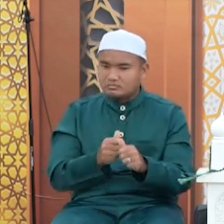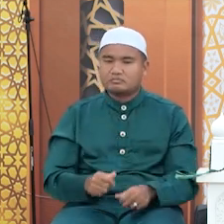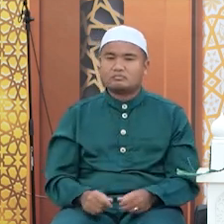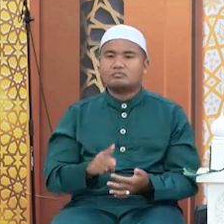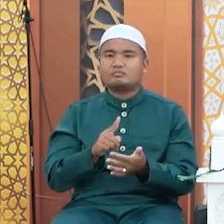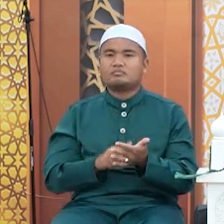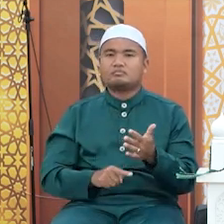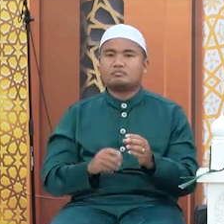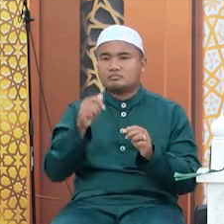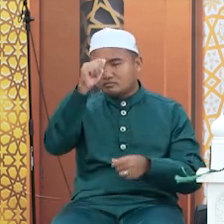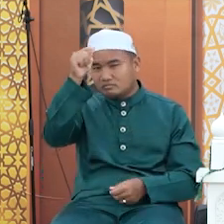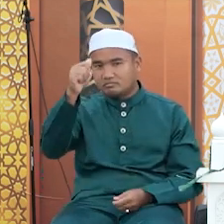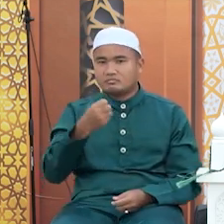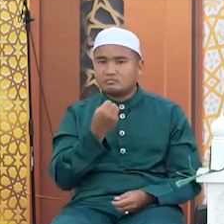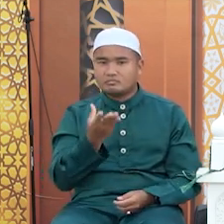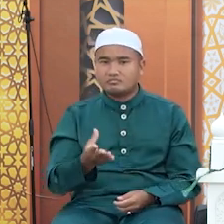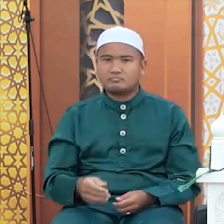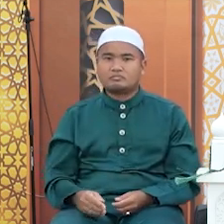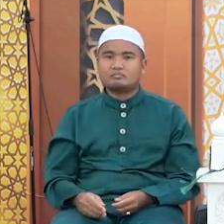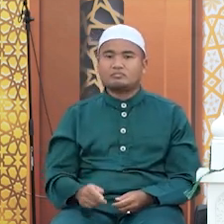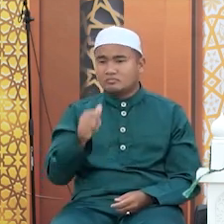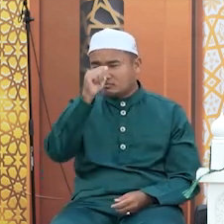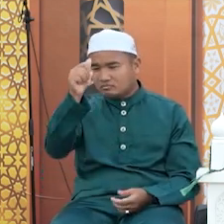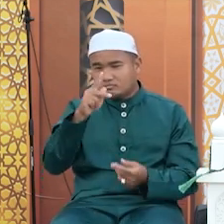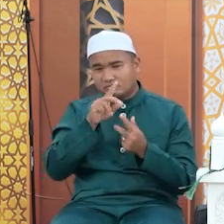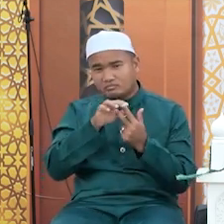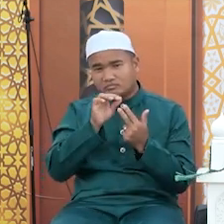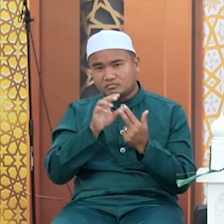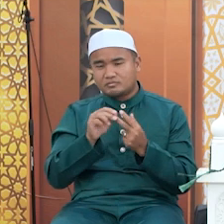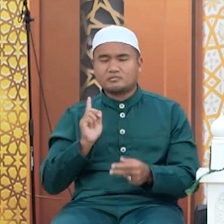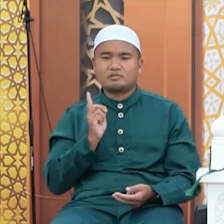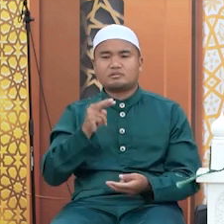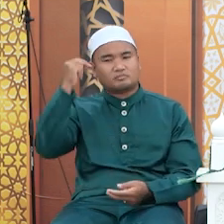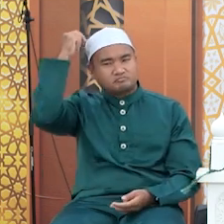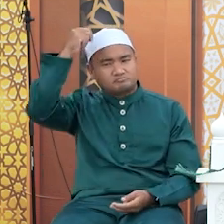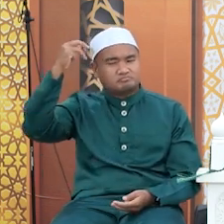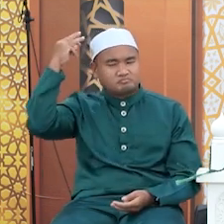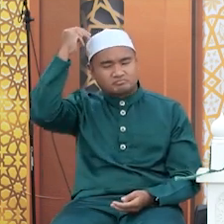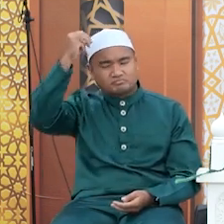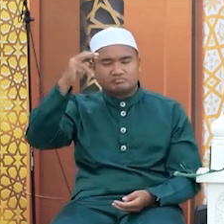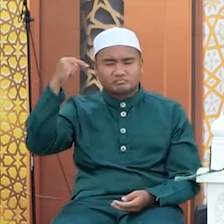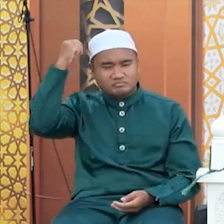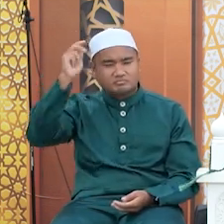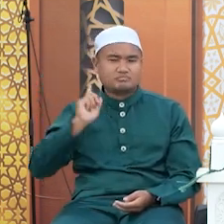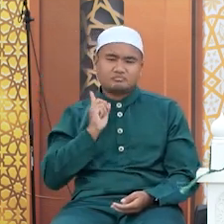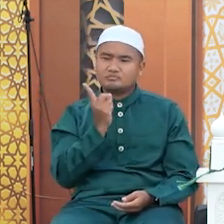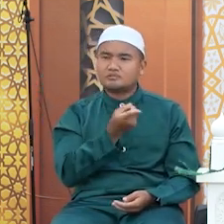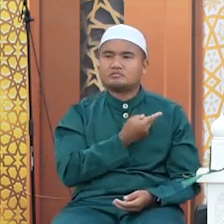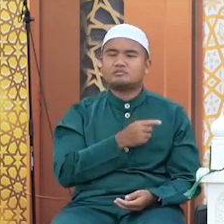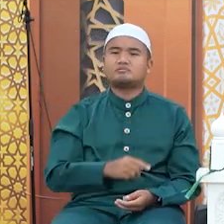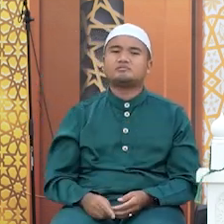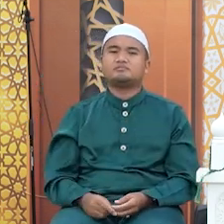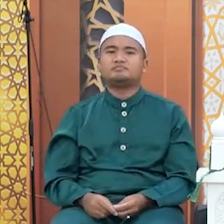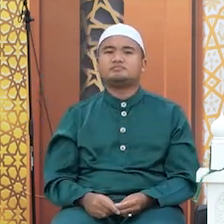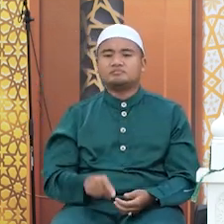Allah pilih kita di mana nabi kita adalah Nabi Muhammad sallallahu alaihi wasallam. Ini semua kurnia yang